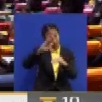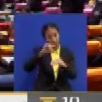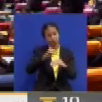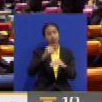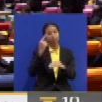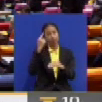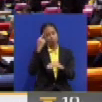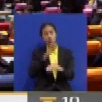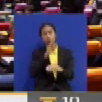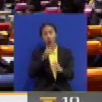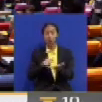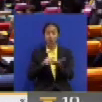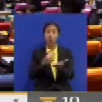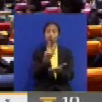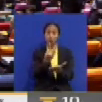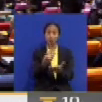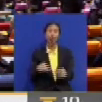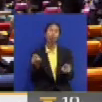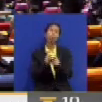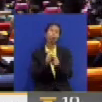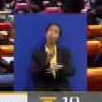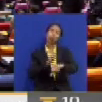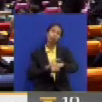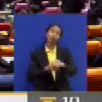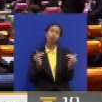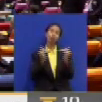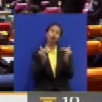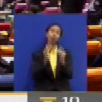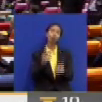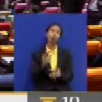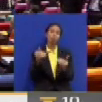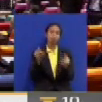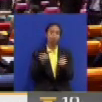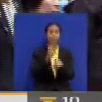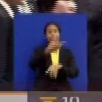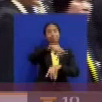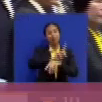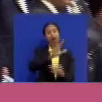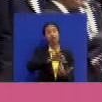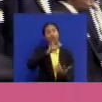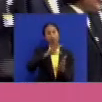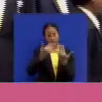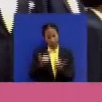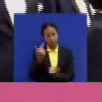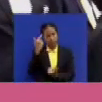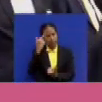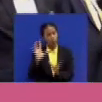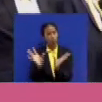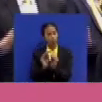าม มีดหลาย ไนท์ออฟลองไนฟ ์ตอนนี้มีดหลายด้ามไปอยู่ที่ใครบ้างละคะเนี่ย ตอนนี้คุณชวนถือดาบอ